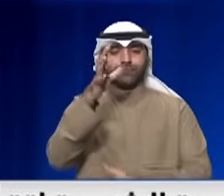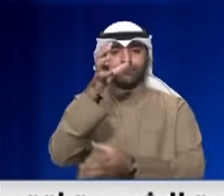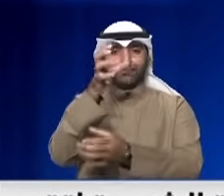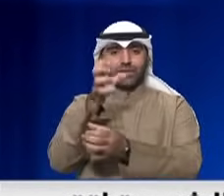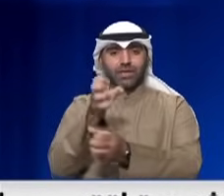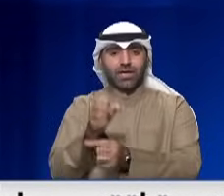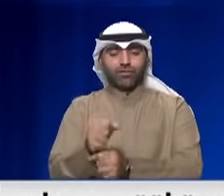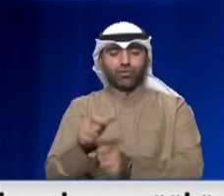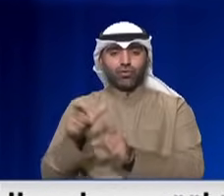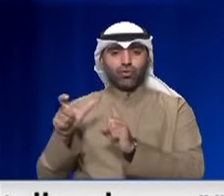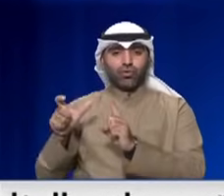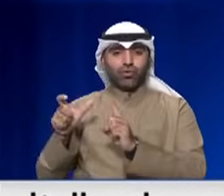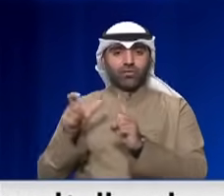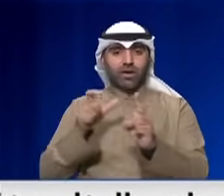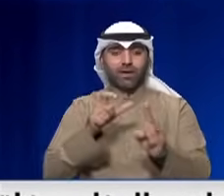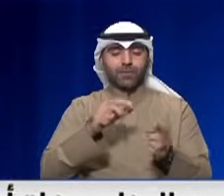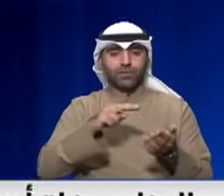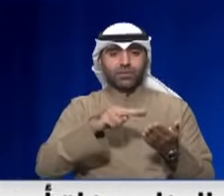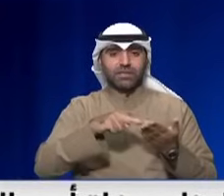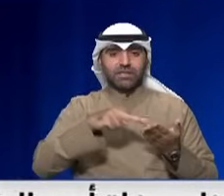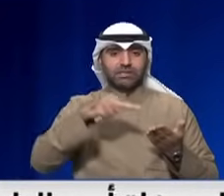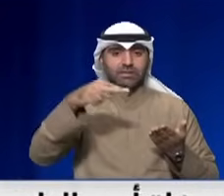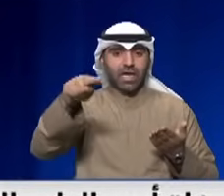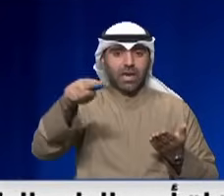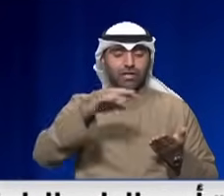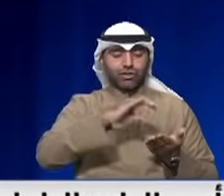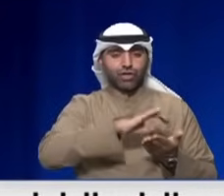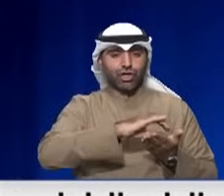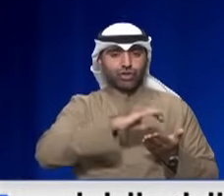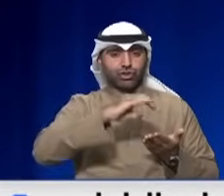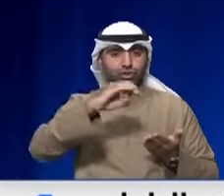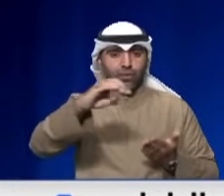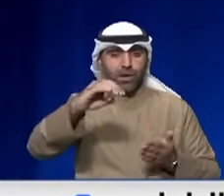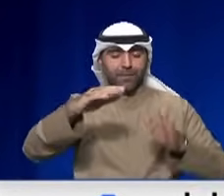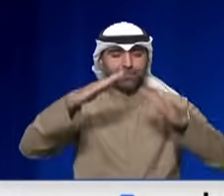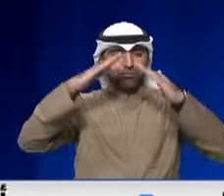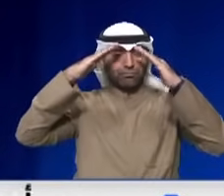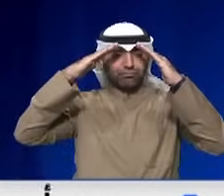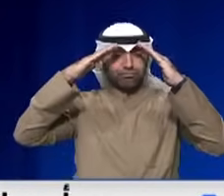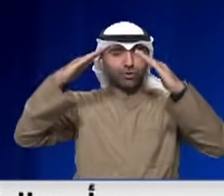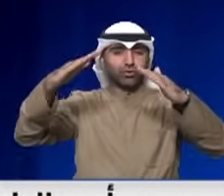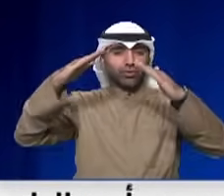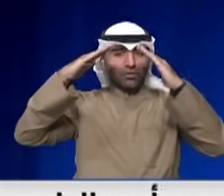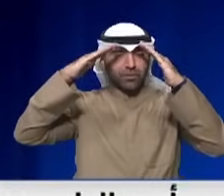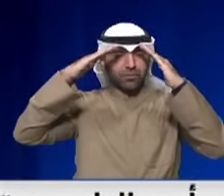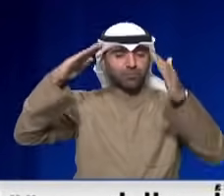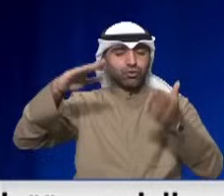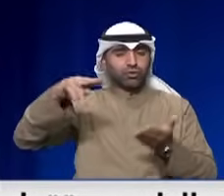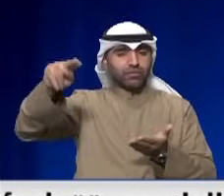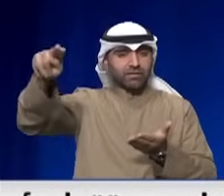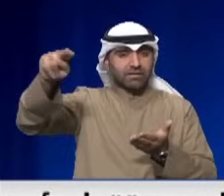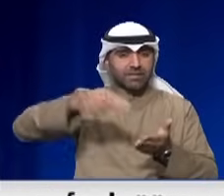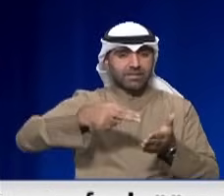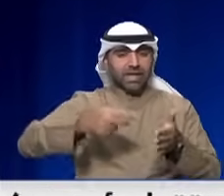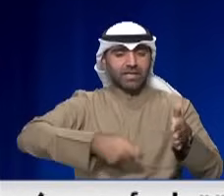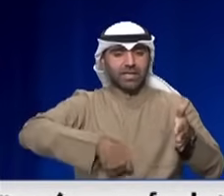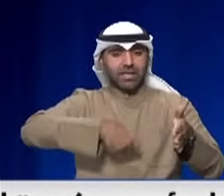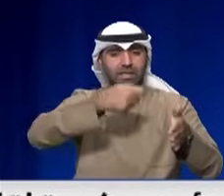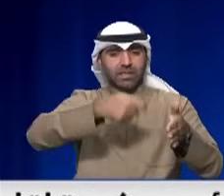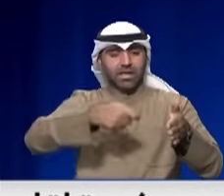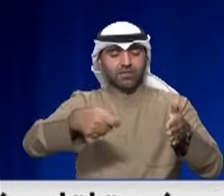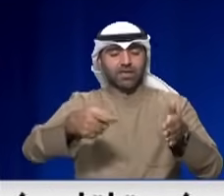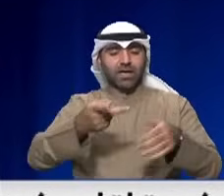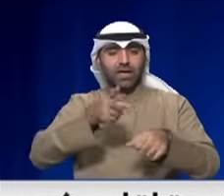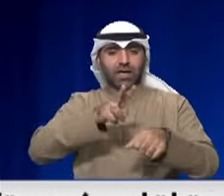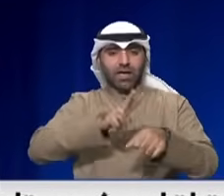ورعاه برساله جوابيه لمعاليه ضمنها بالغ شكره وتقديره على ما عبر عنه من صادق مشاعر